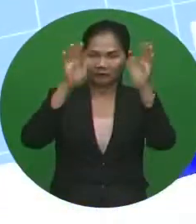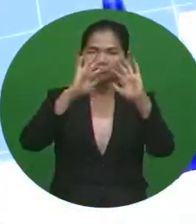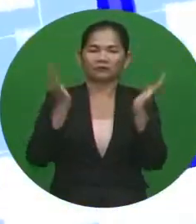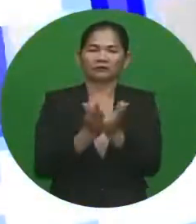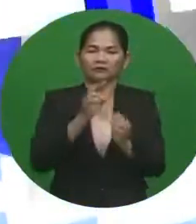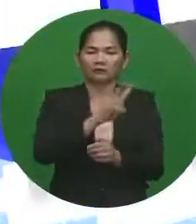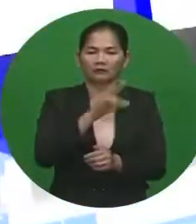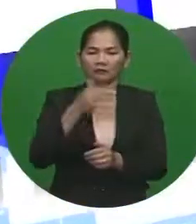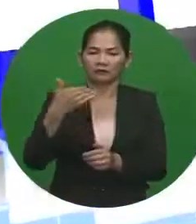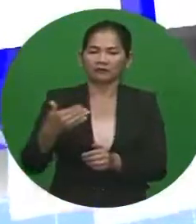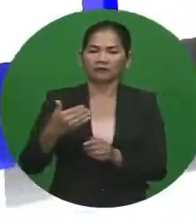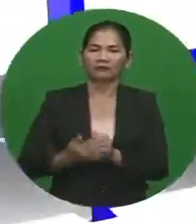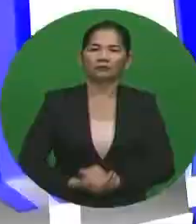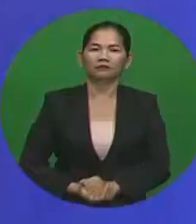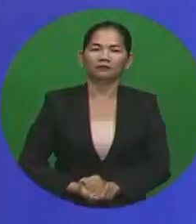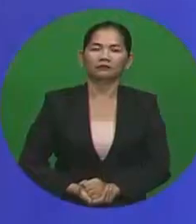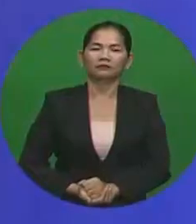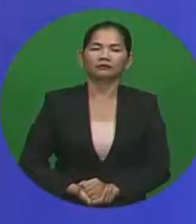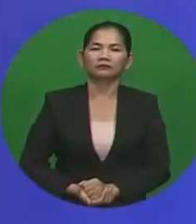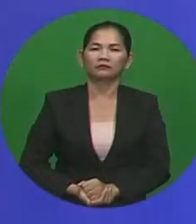ឆ្នាំ2019